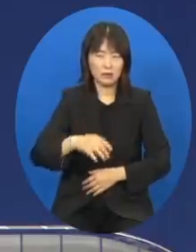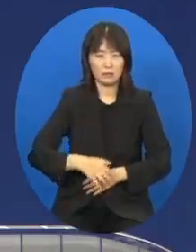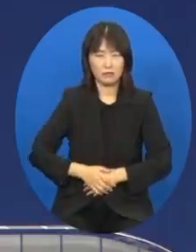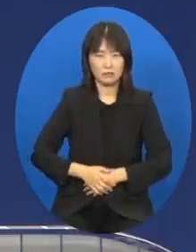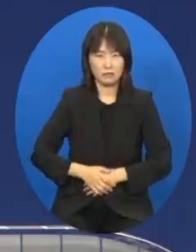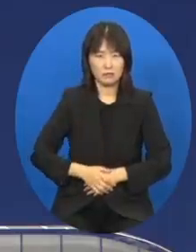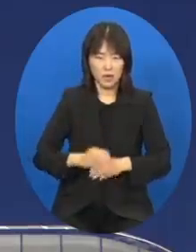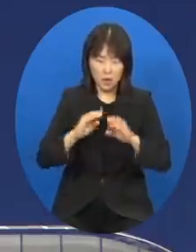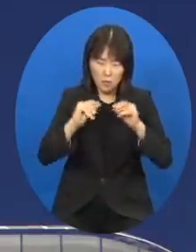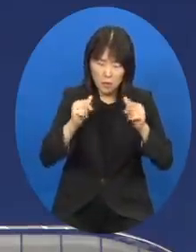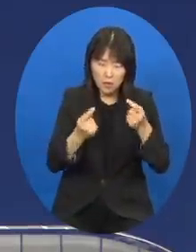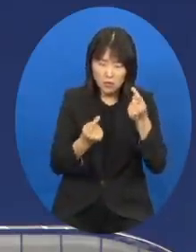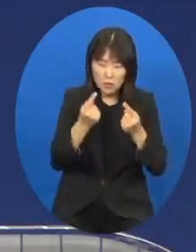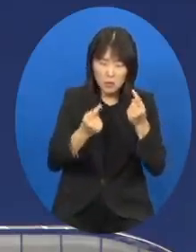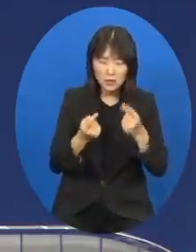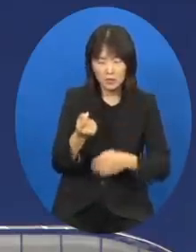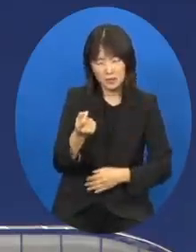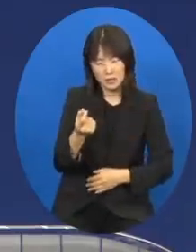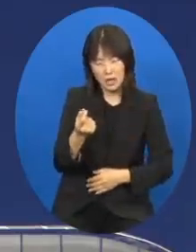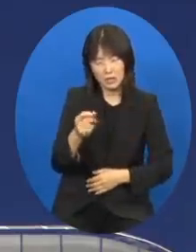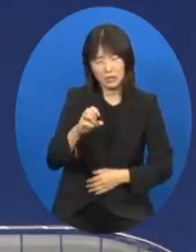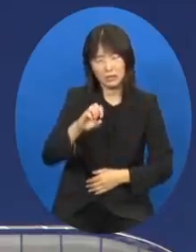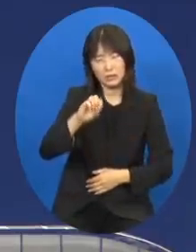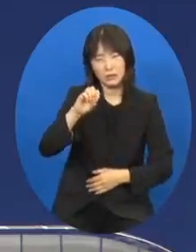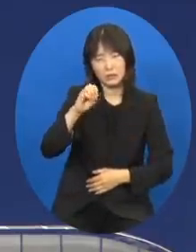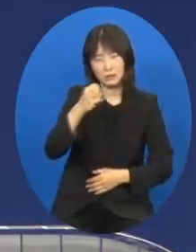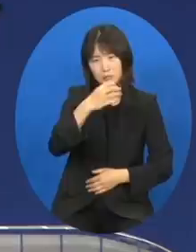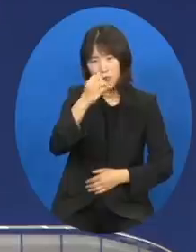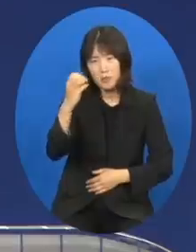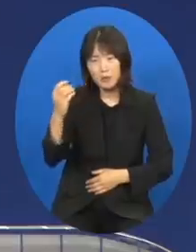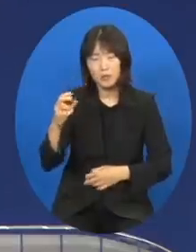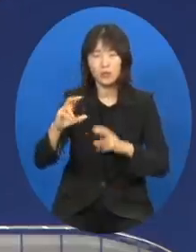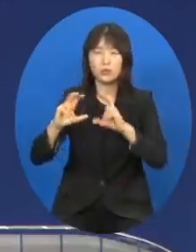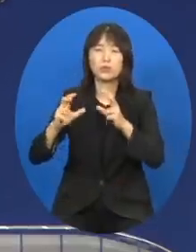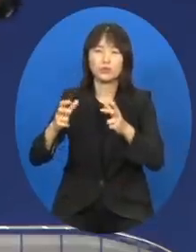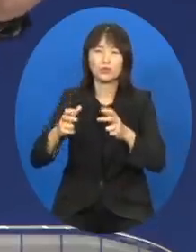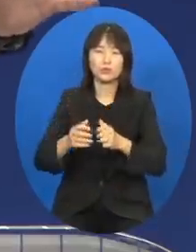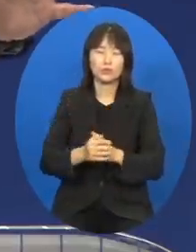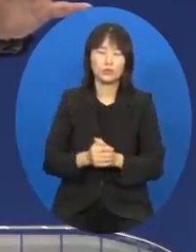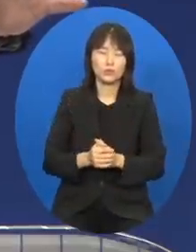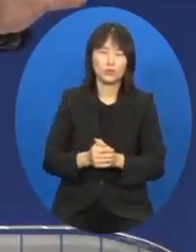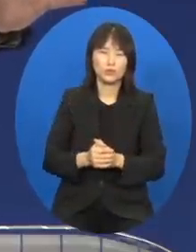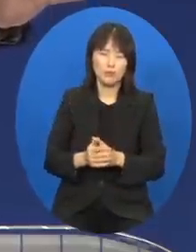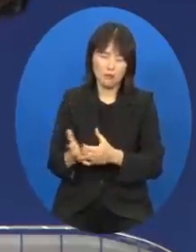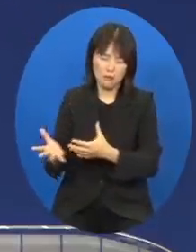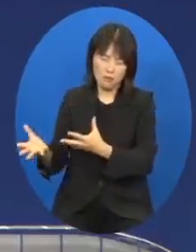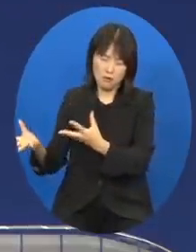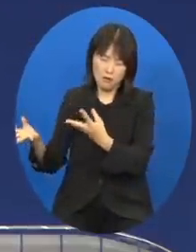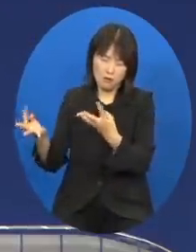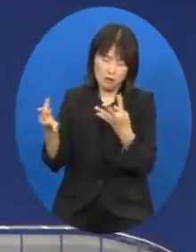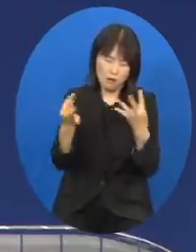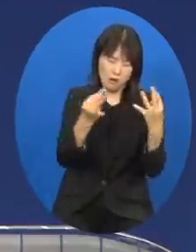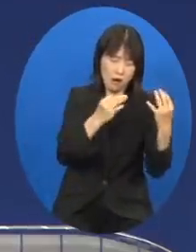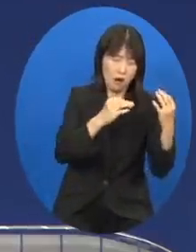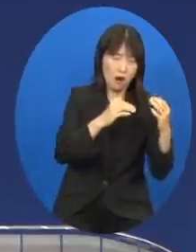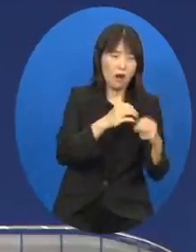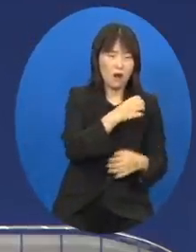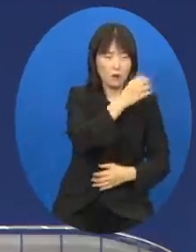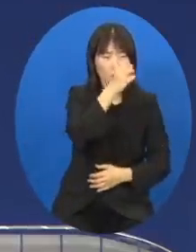먼지보다도 작은 그런 지구들이에요. 그 모든 수억만 개의 별을 보시는 하나님이